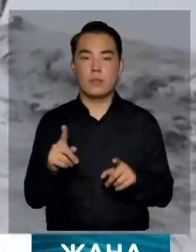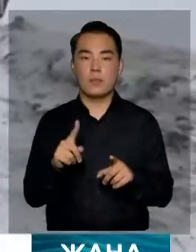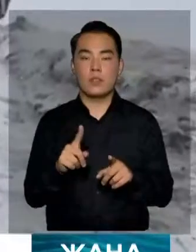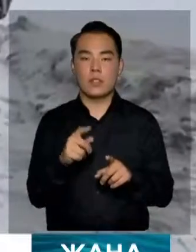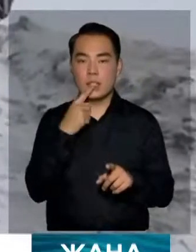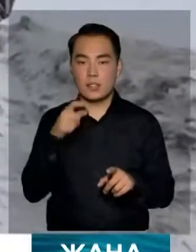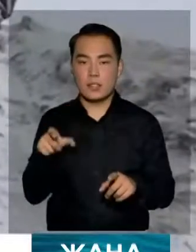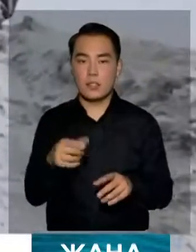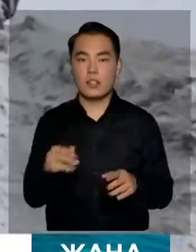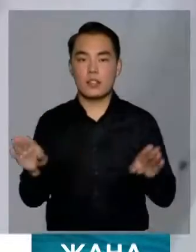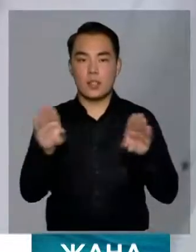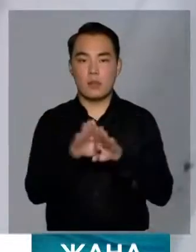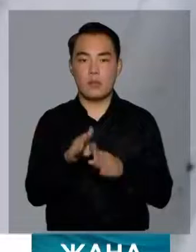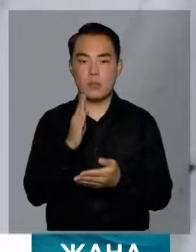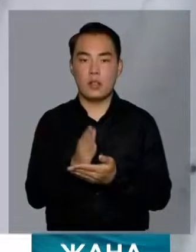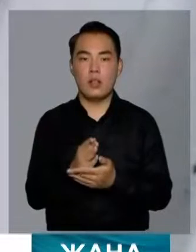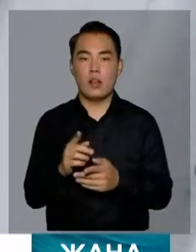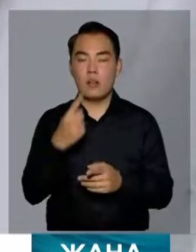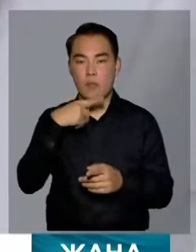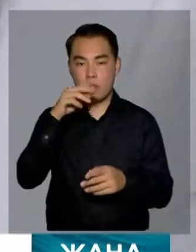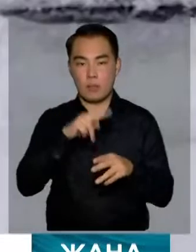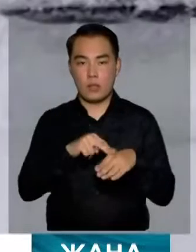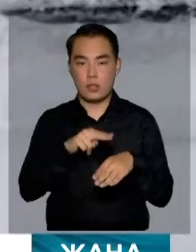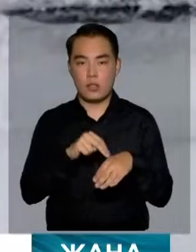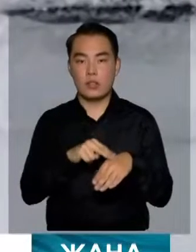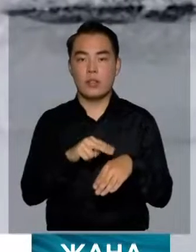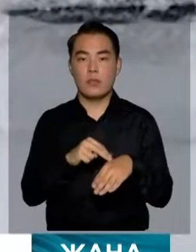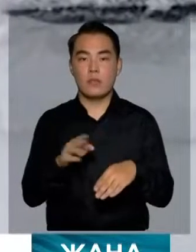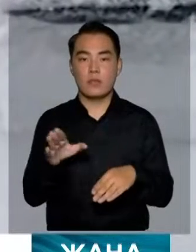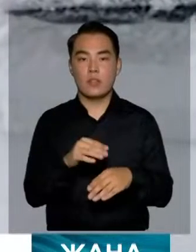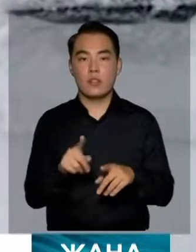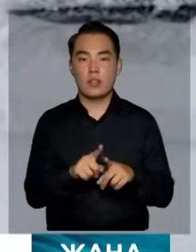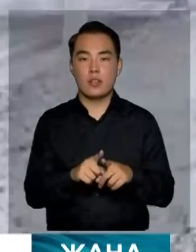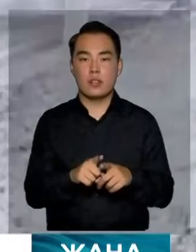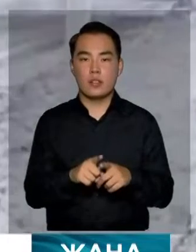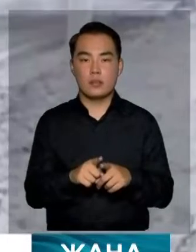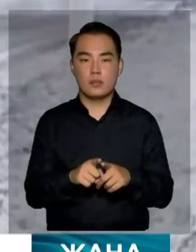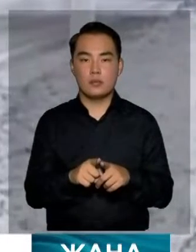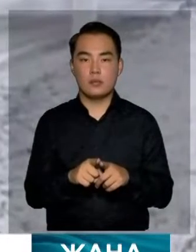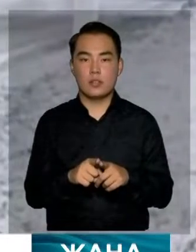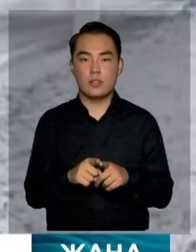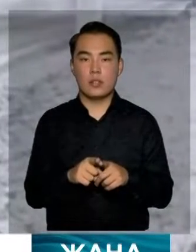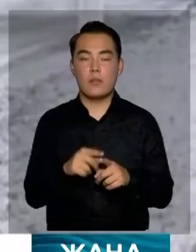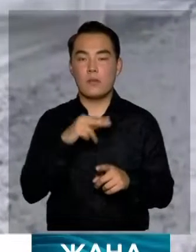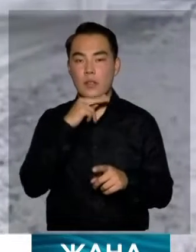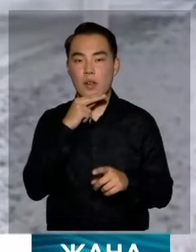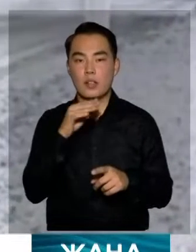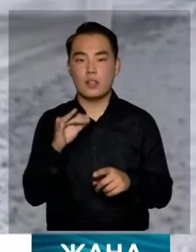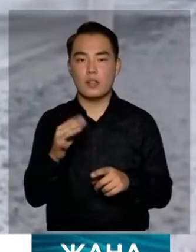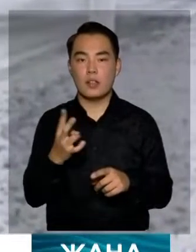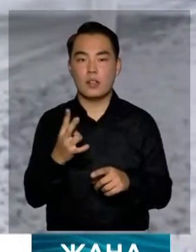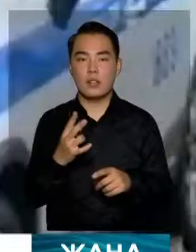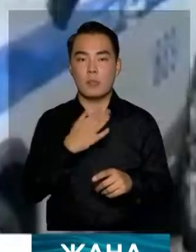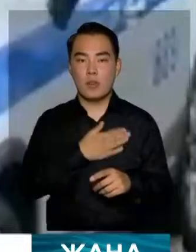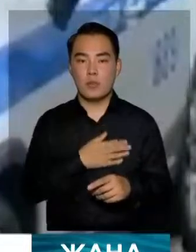айтты. Осы ретте полиция департаменті жүргізушілерге жол ережесін барынша сақтап, сапарға шығарда сақ болуды ескертті. Ал